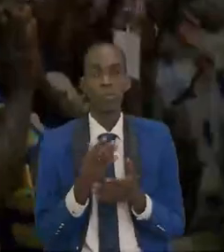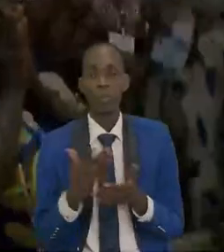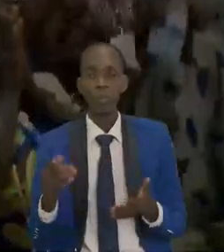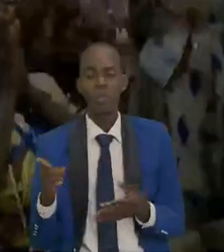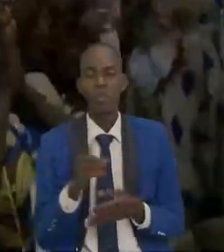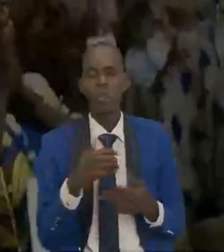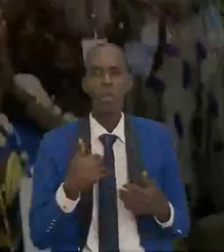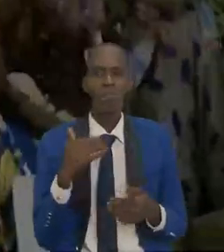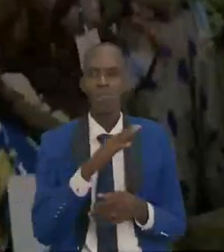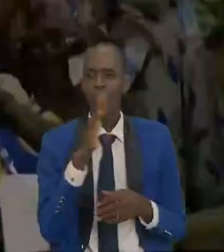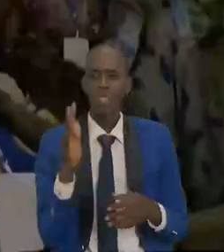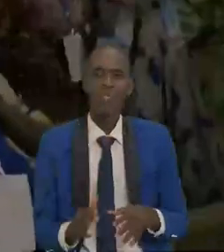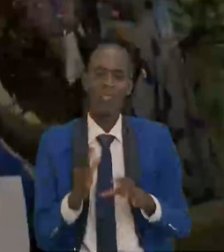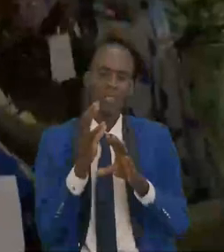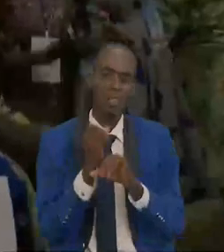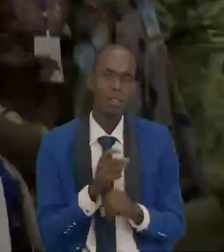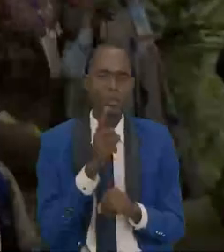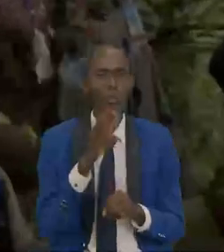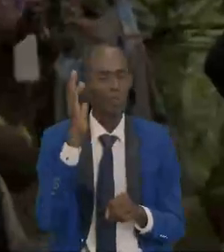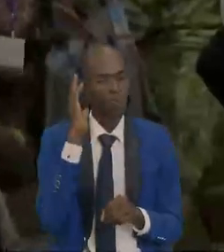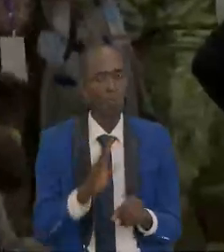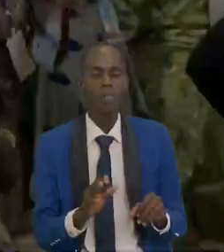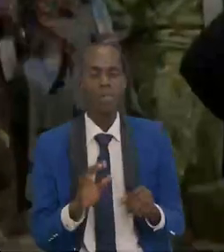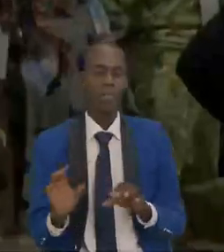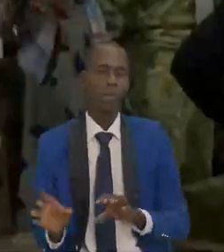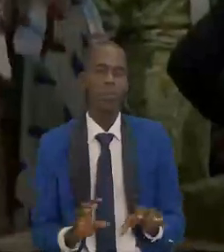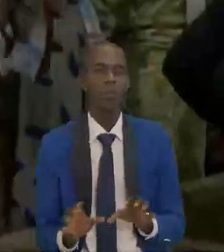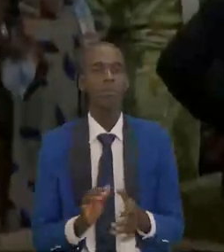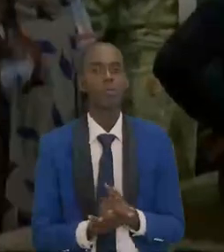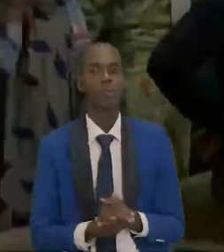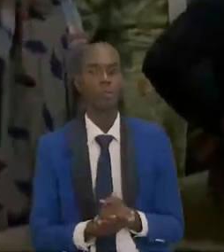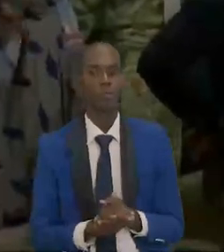Quelque chose que tu n'as jamais réalisé, tu réaliseras.